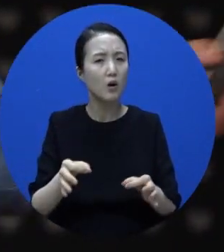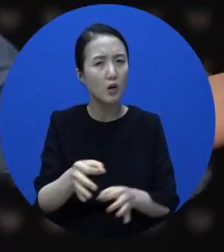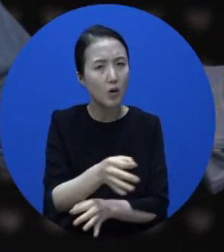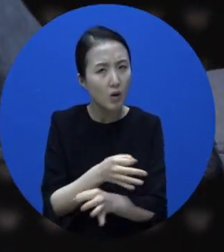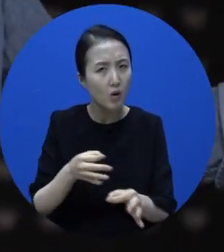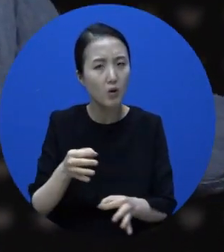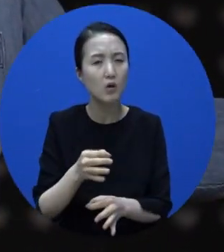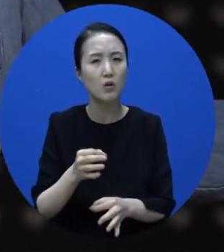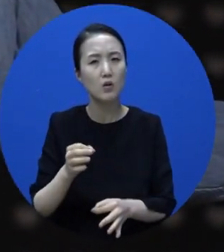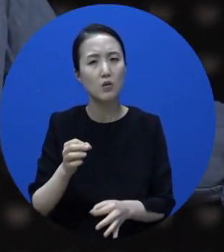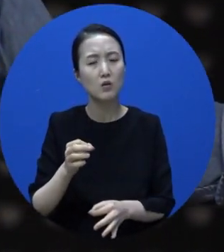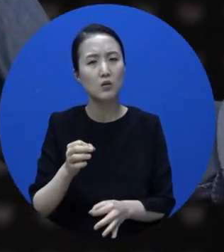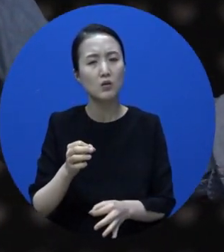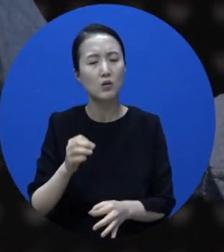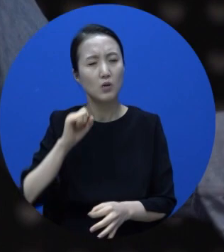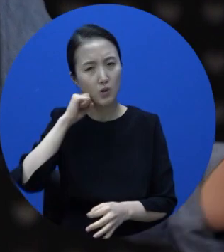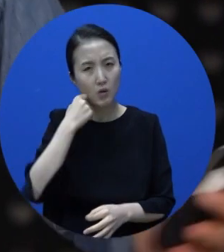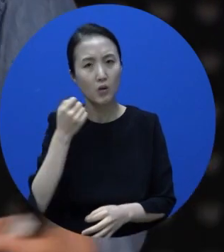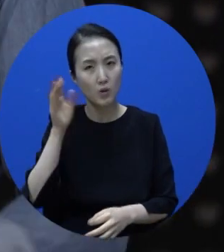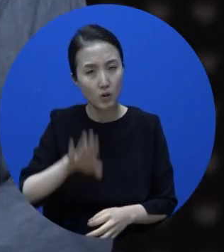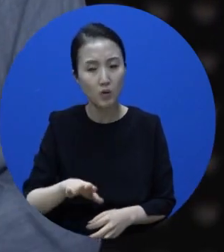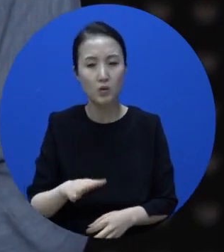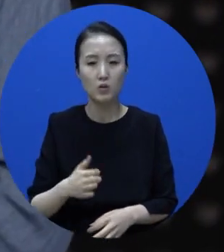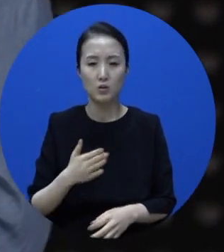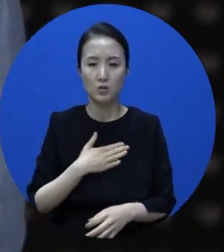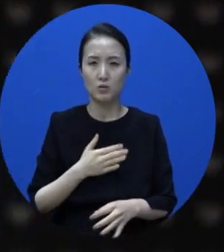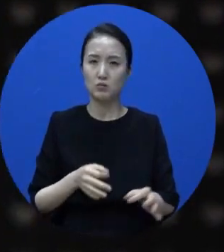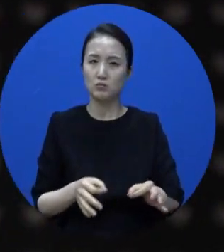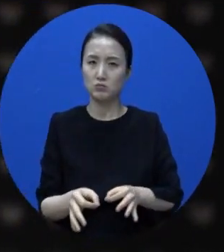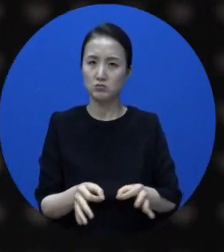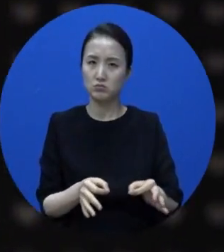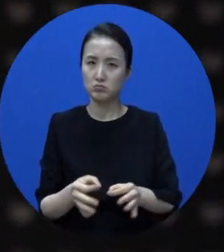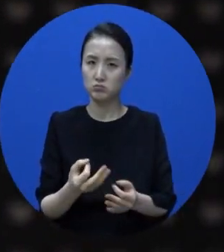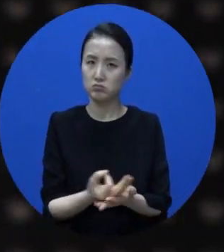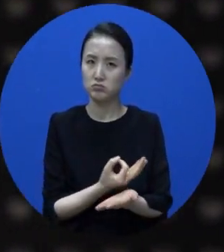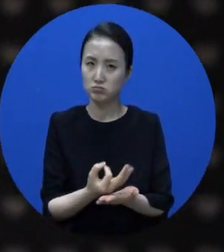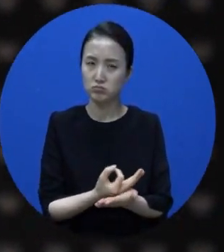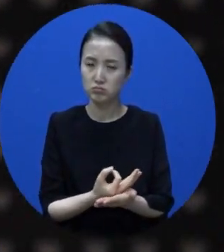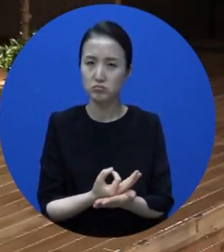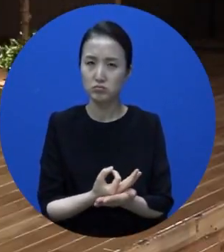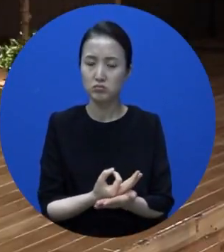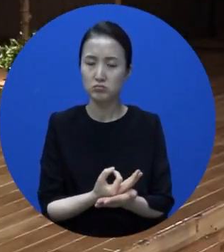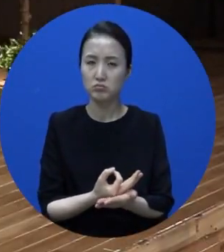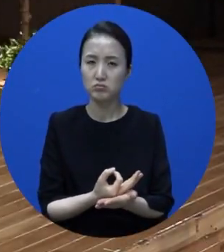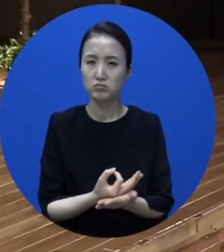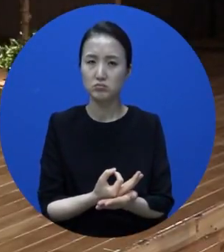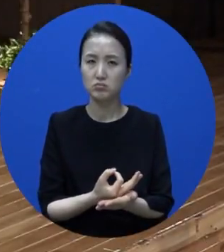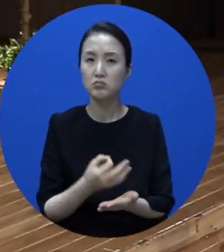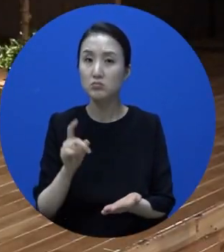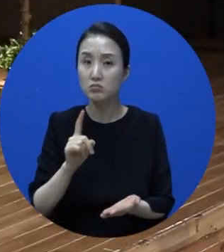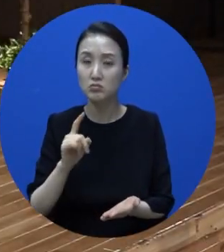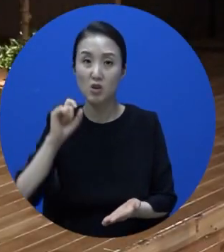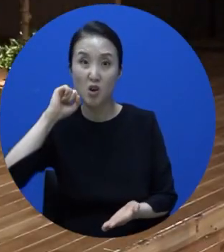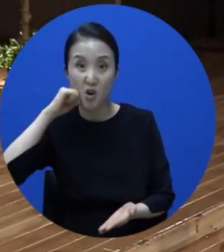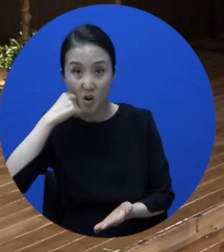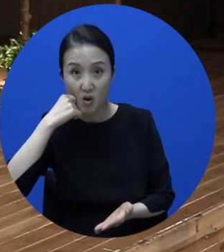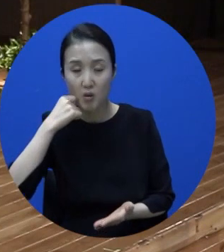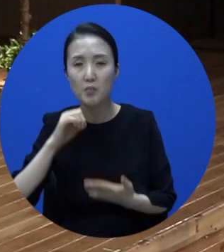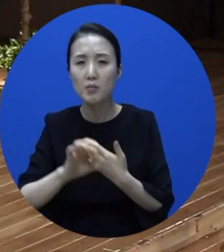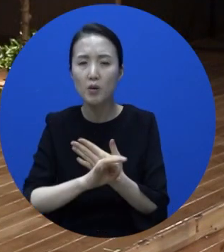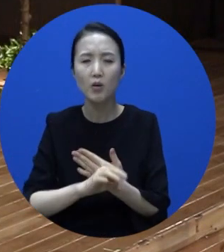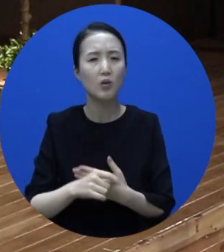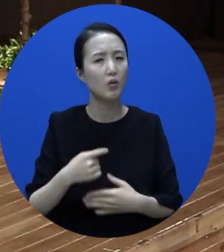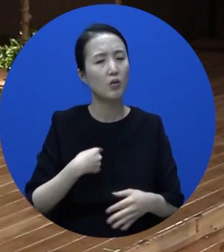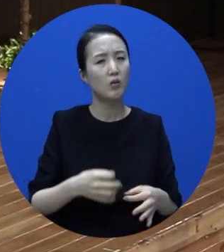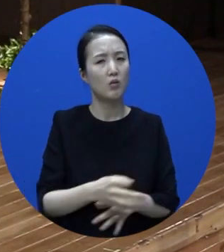다 잘 될 수 있어요 주식시장이 호황일 때는 어떤 종목을 사야 될지 고민 할 필요 없이